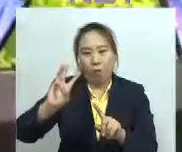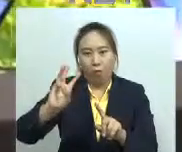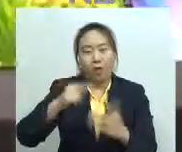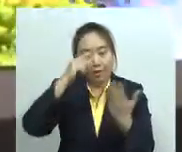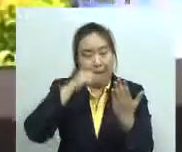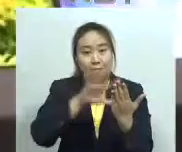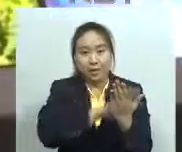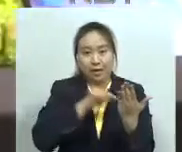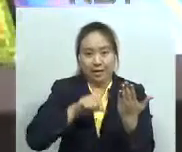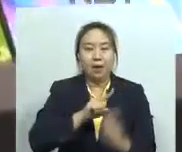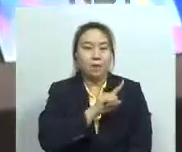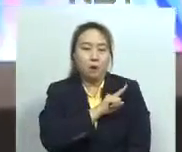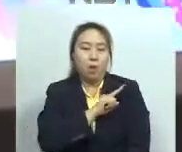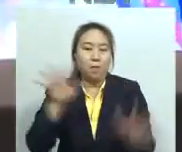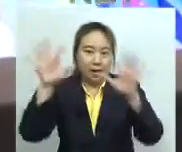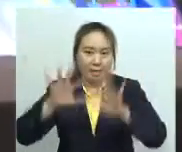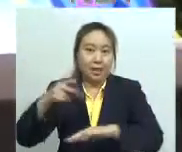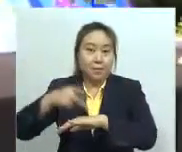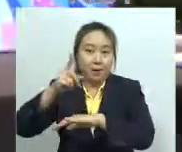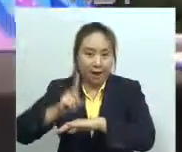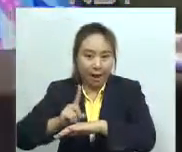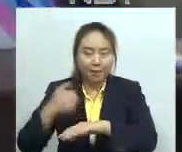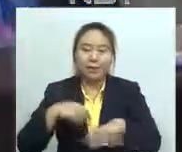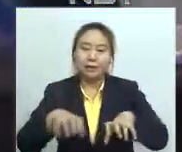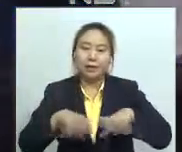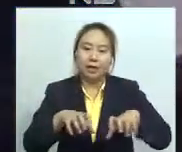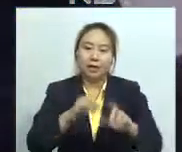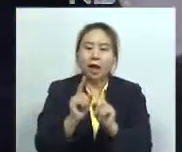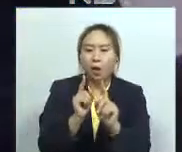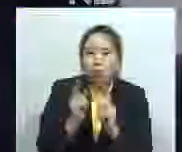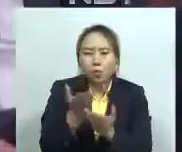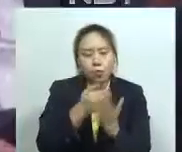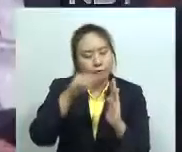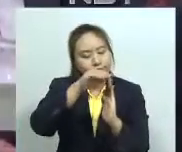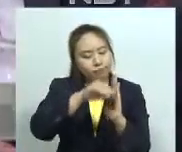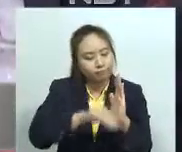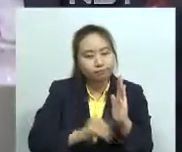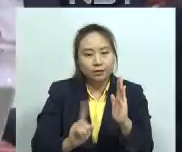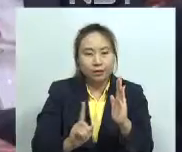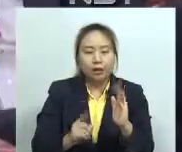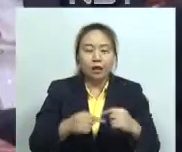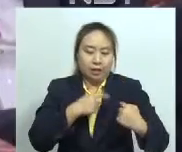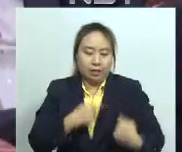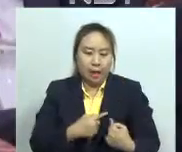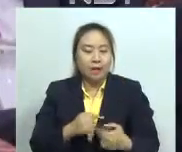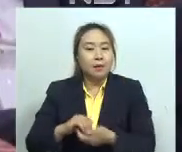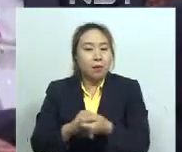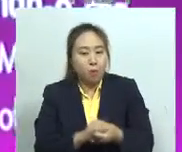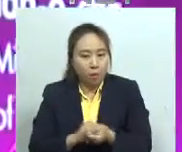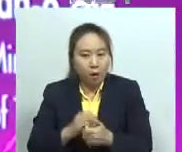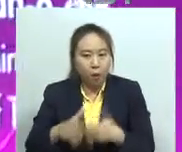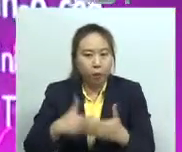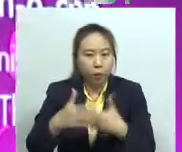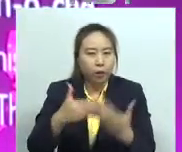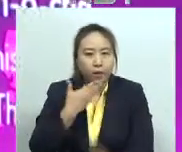านะประธานอาเซียนจะมีการผลักดันกรอบการหารือตามแนวความคิดหลักคือร่วมมือร่วมใจก้าวไกลยั่งยื